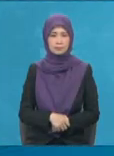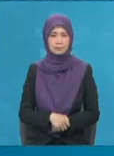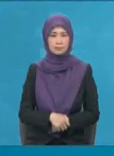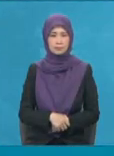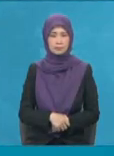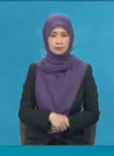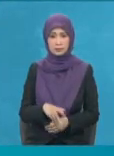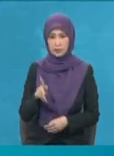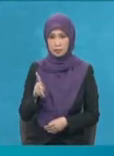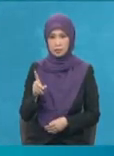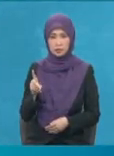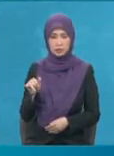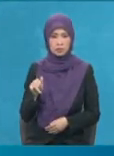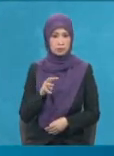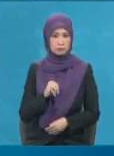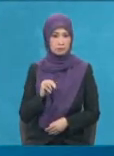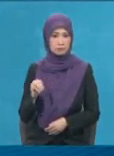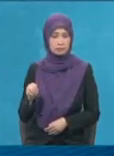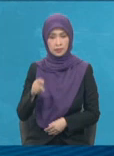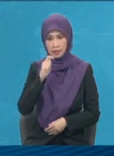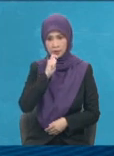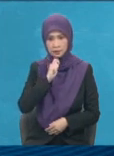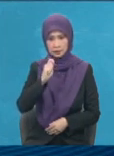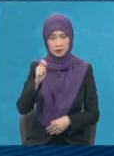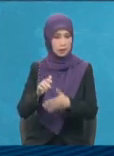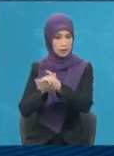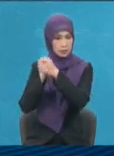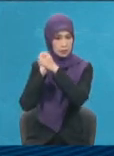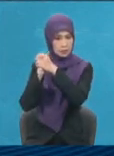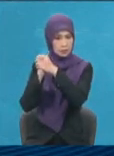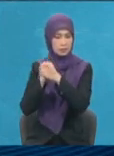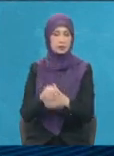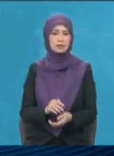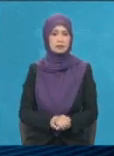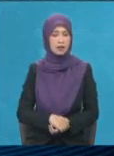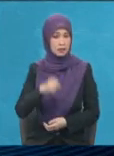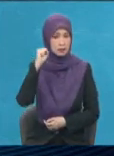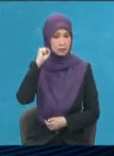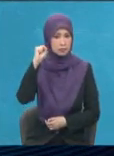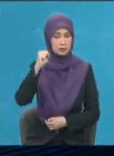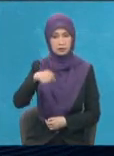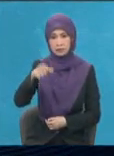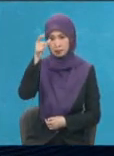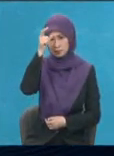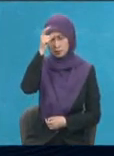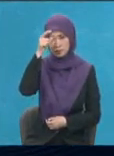ke bawah dunia Maha Mulia berkenan menghantar titah perutusan Tania berikutnya dengan kemenangan presiden